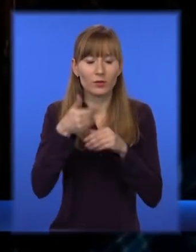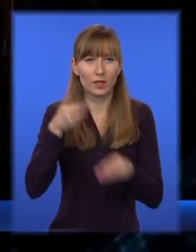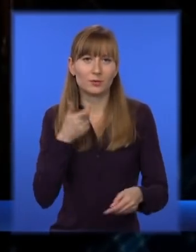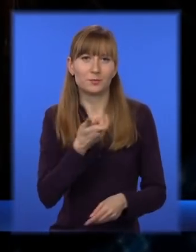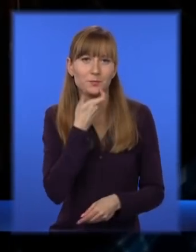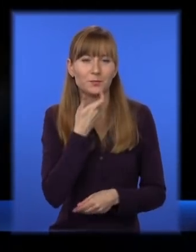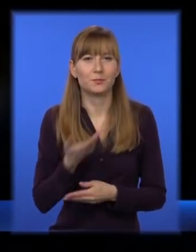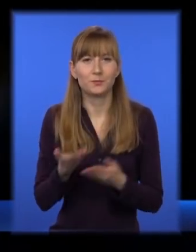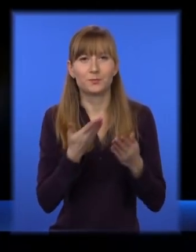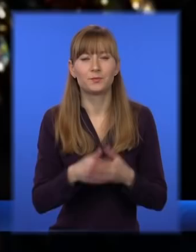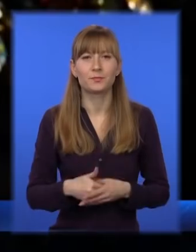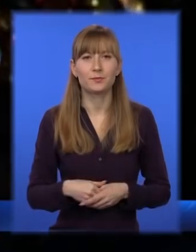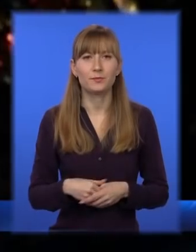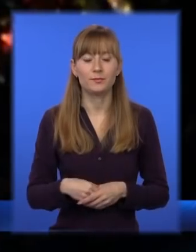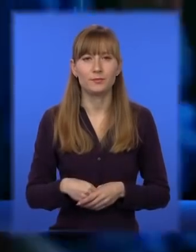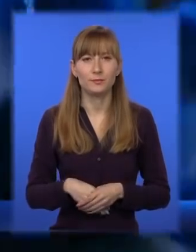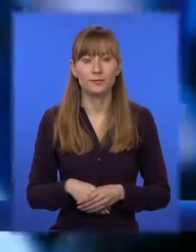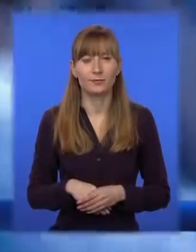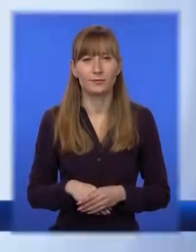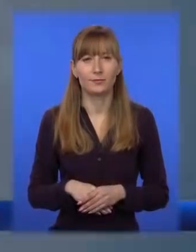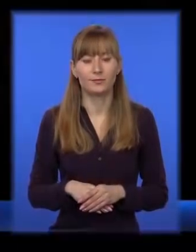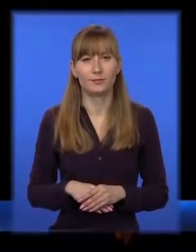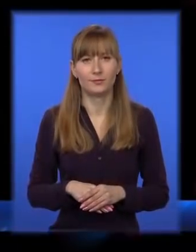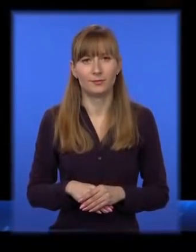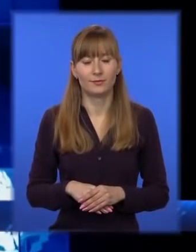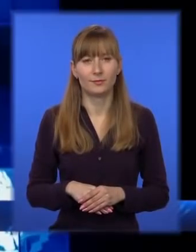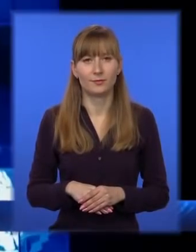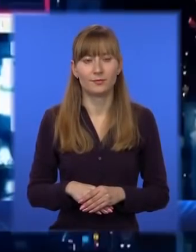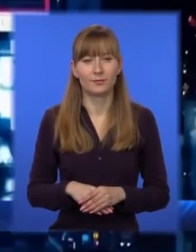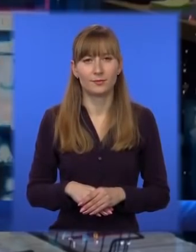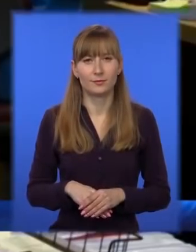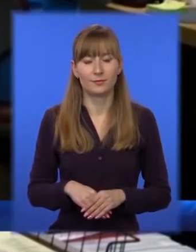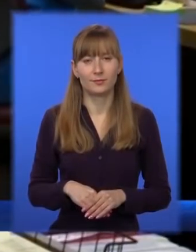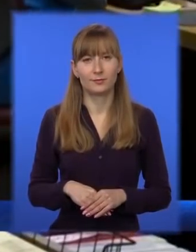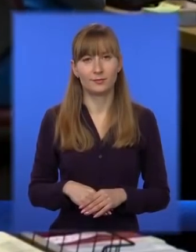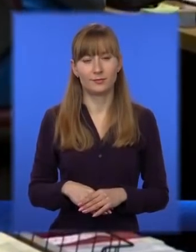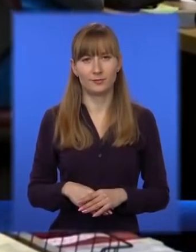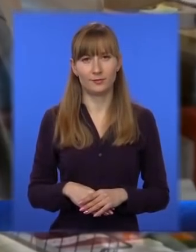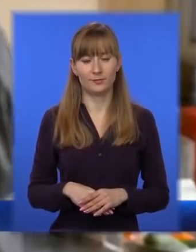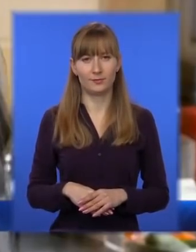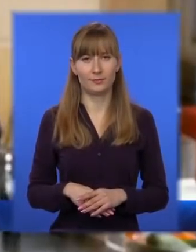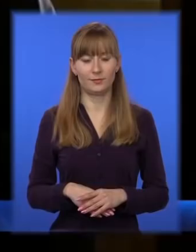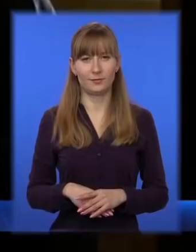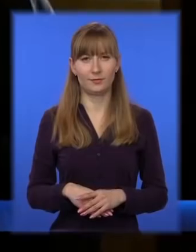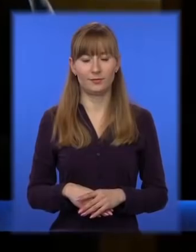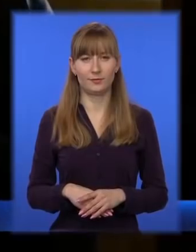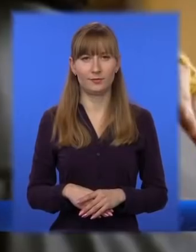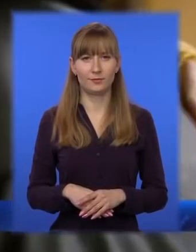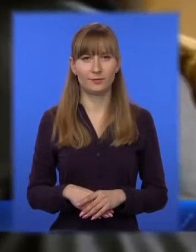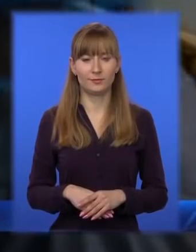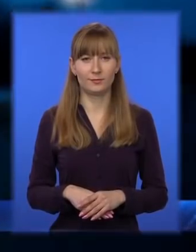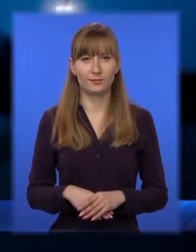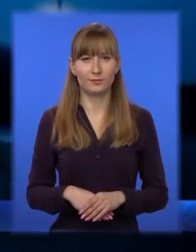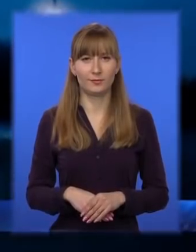перед Новим роком. Отсчет начинается. Поехали. Этой зимой. Ну, что скажешь? Кого-то ждет